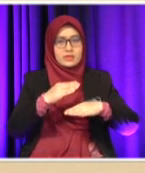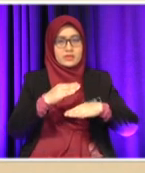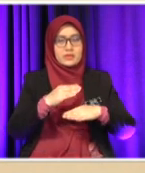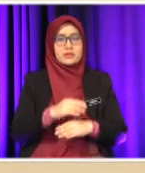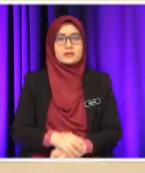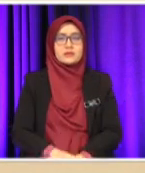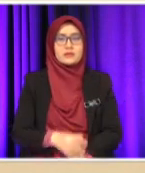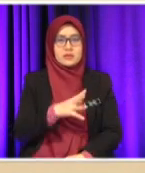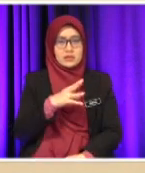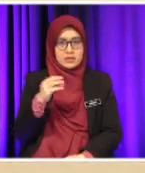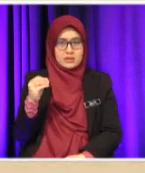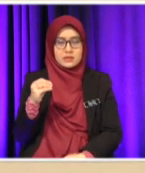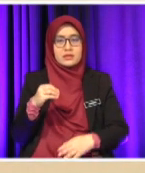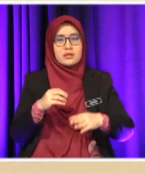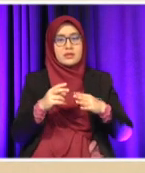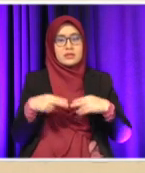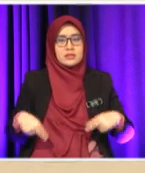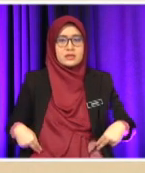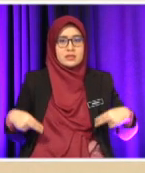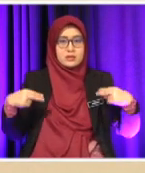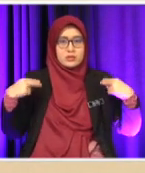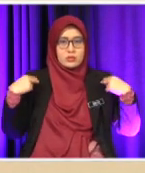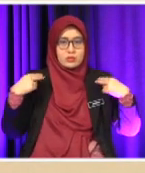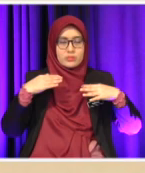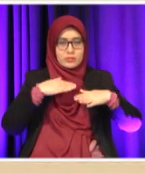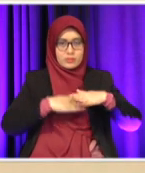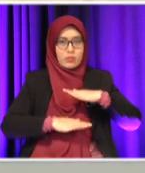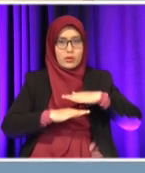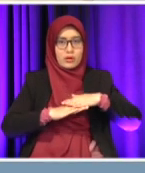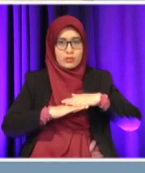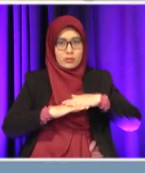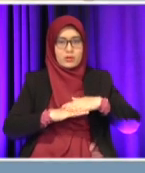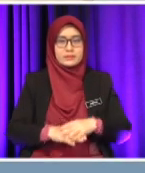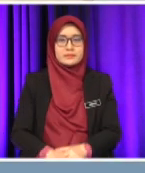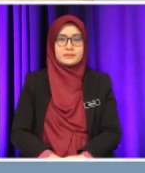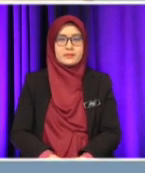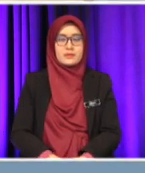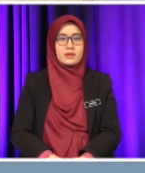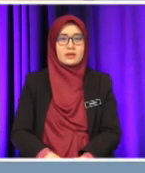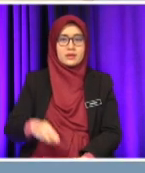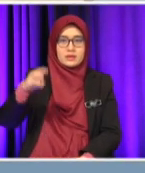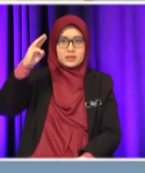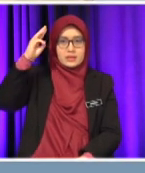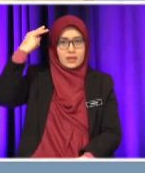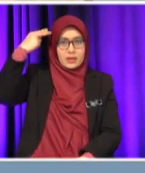bantu Oke soalnya yang kelima siapa one Hafiz